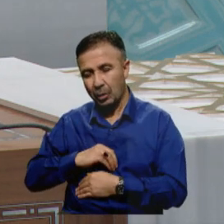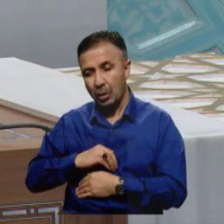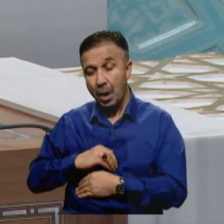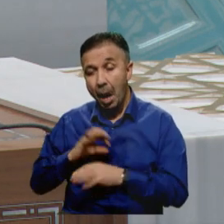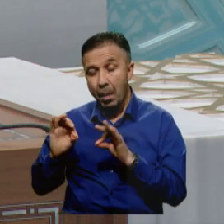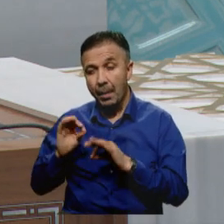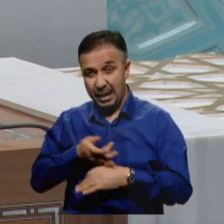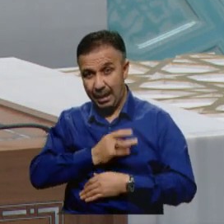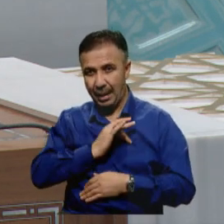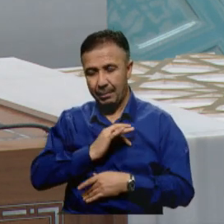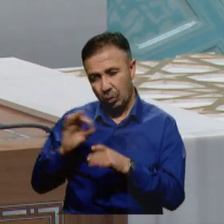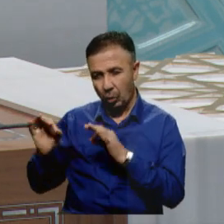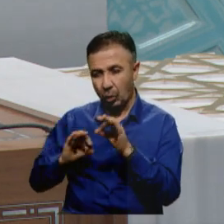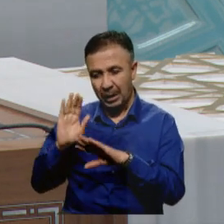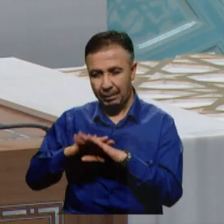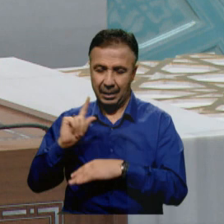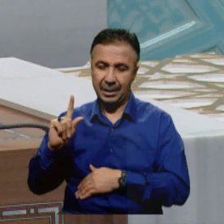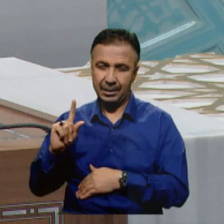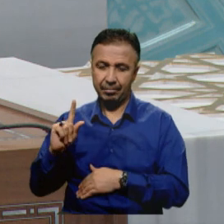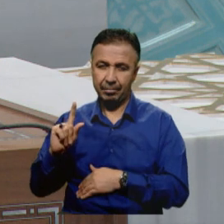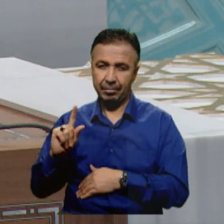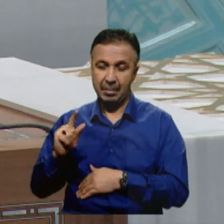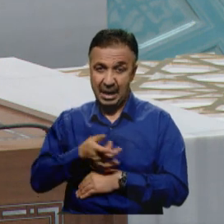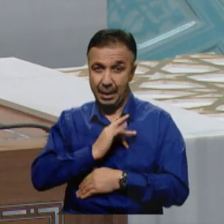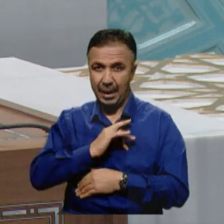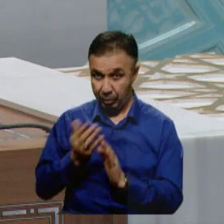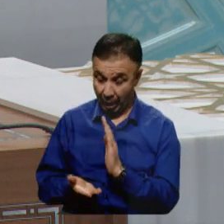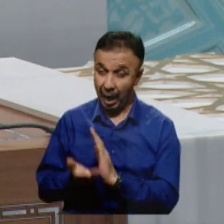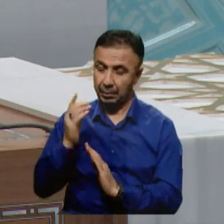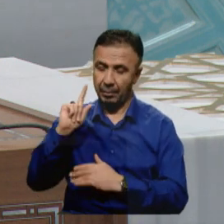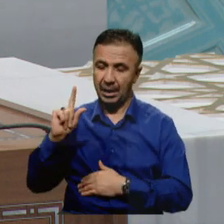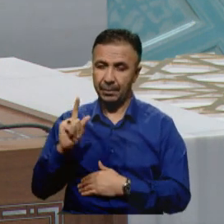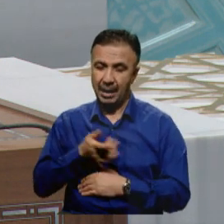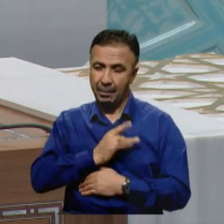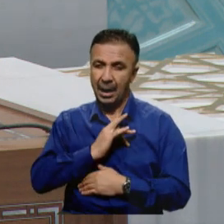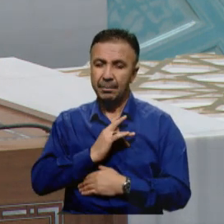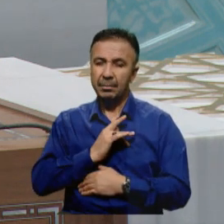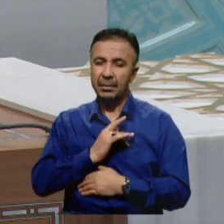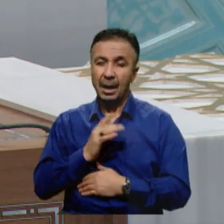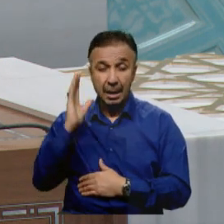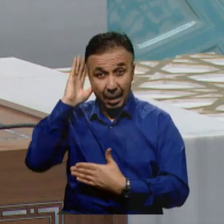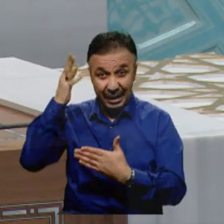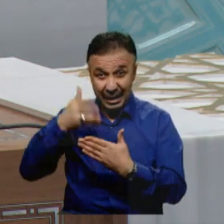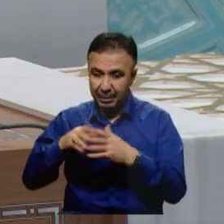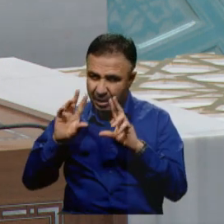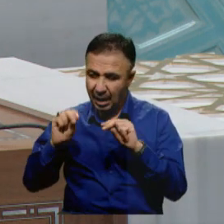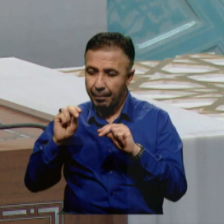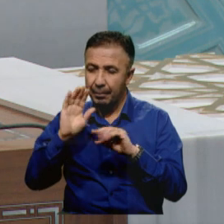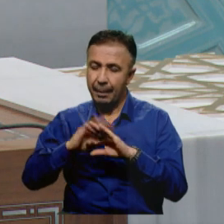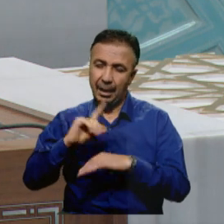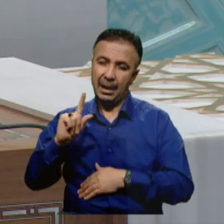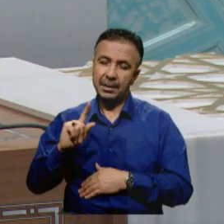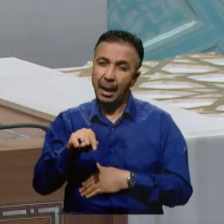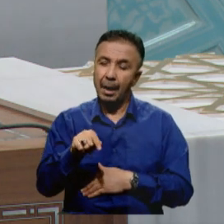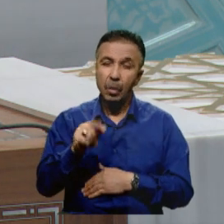lazım. İmanımızı sürekli yenilememiz lazım. İbadetlerimizi tam yapmamız lazım. Ama bunları